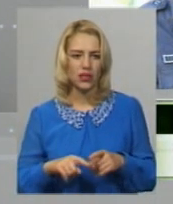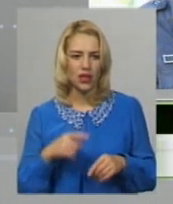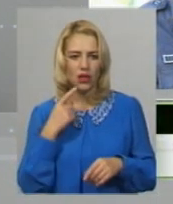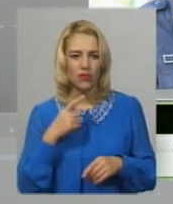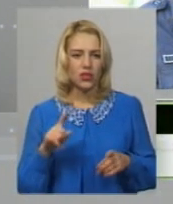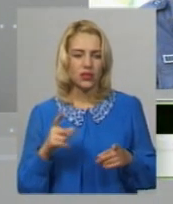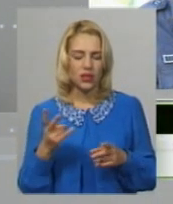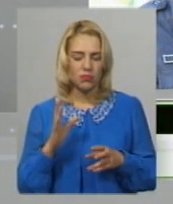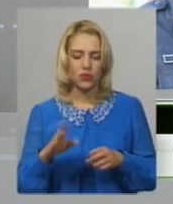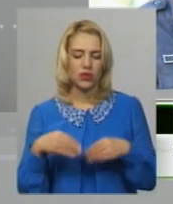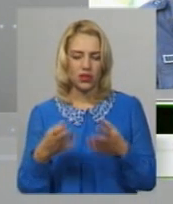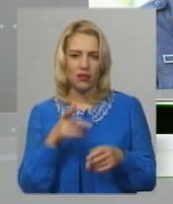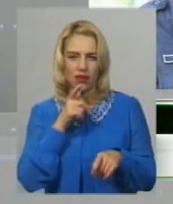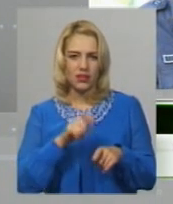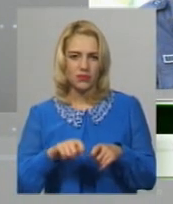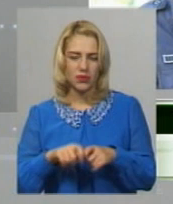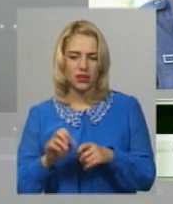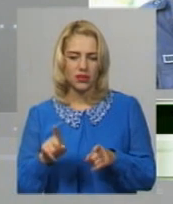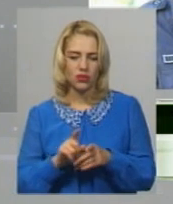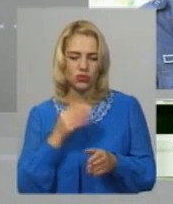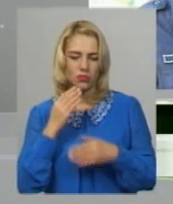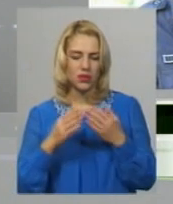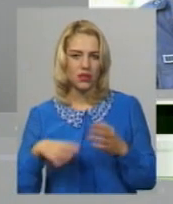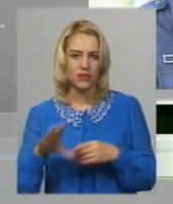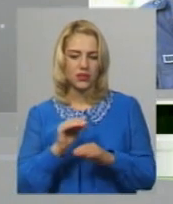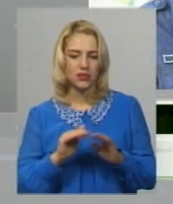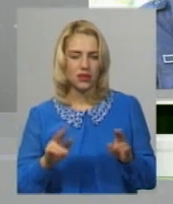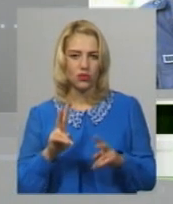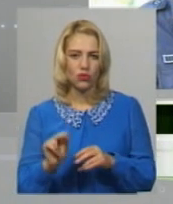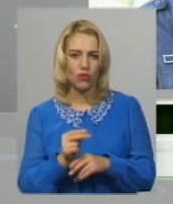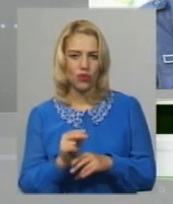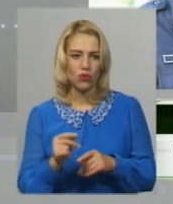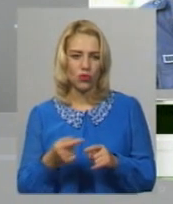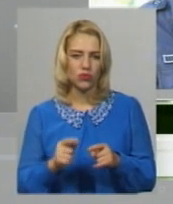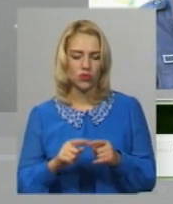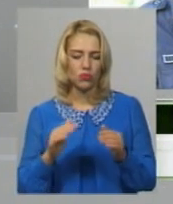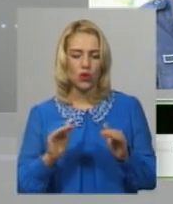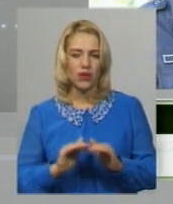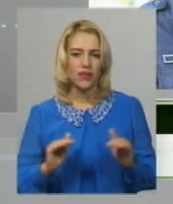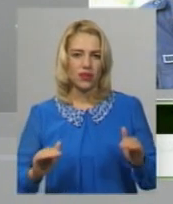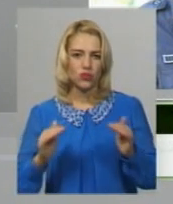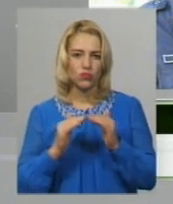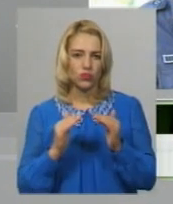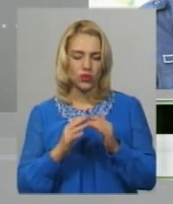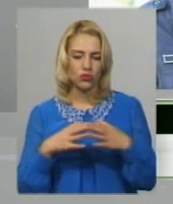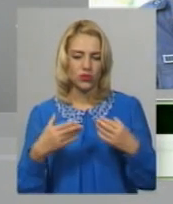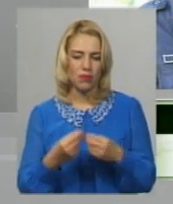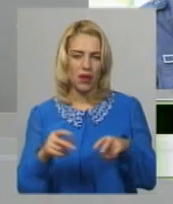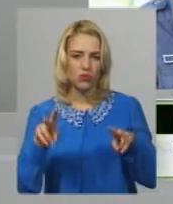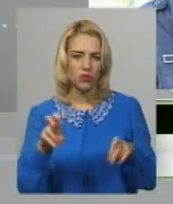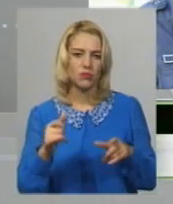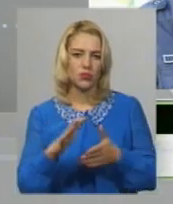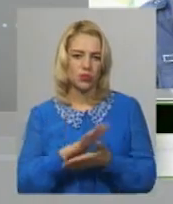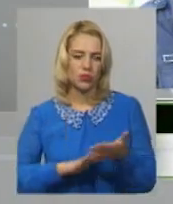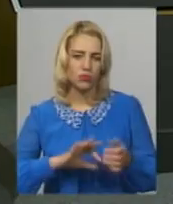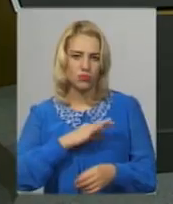декілька експертиз, а також опитали усіх дітей, які виховуються у цьому дитячому будинку сімейного типу. І розслідування наразі ще триває.